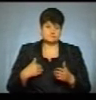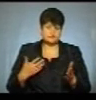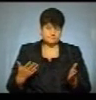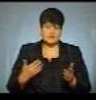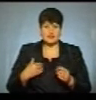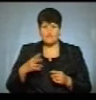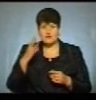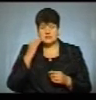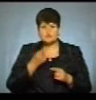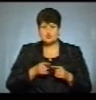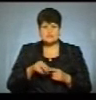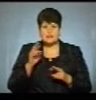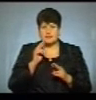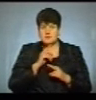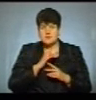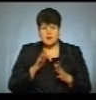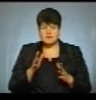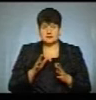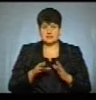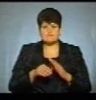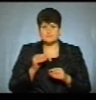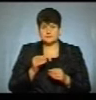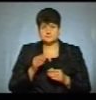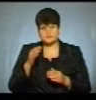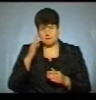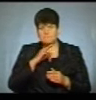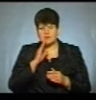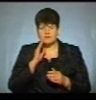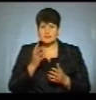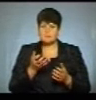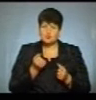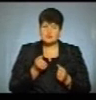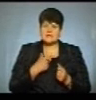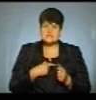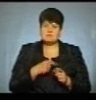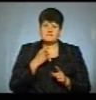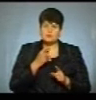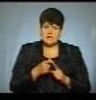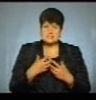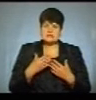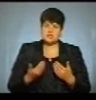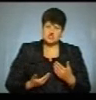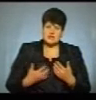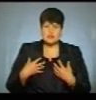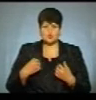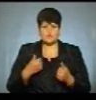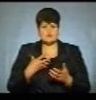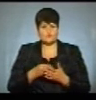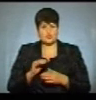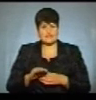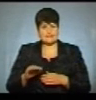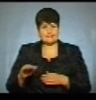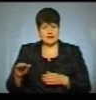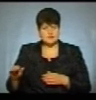це неправильна тактика батьків, тому що вони беруть на себе відповідальність за життя і здоров'я своїх дітей.